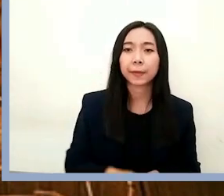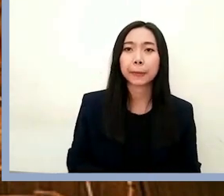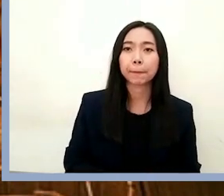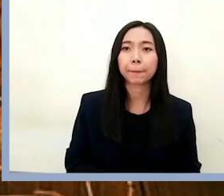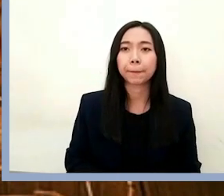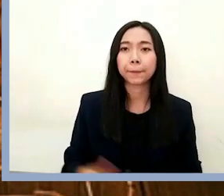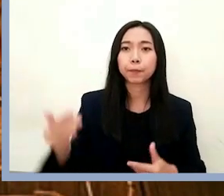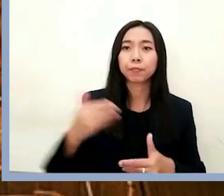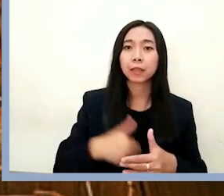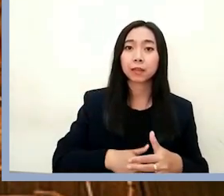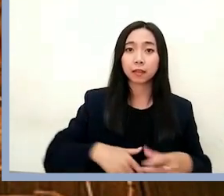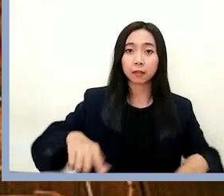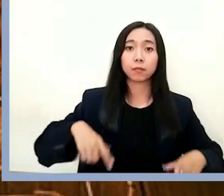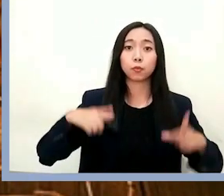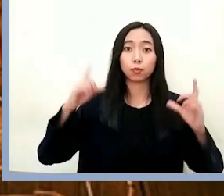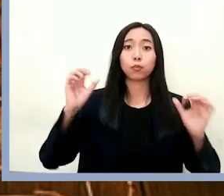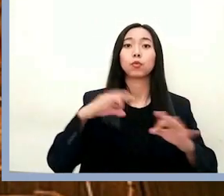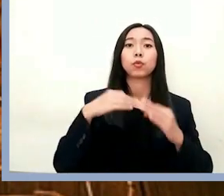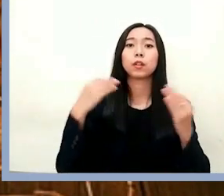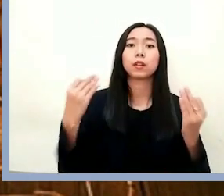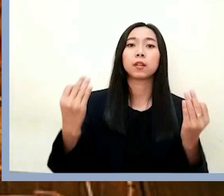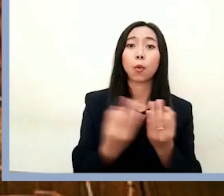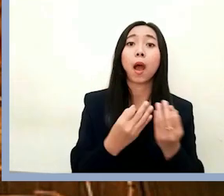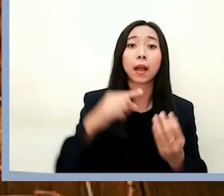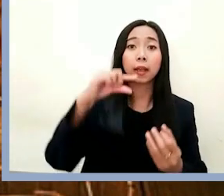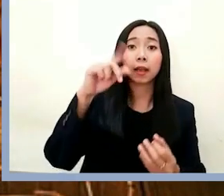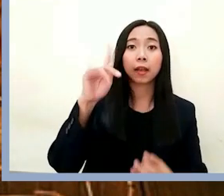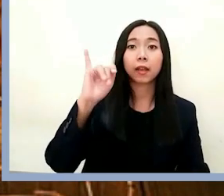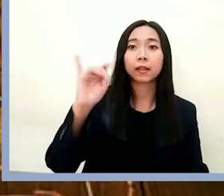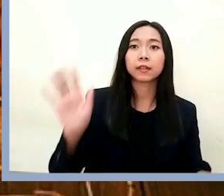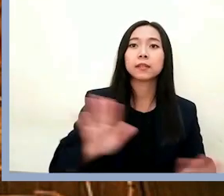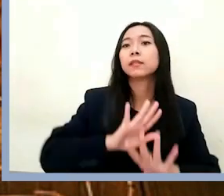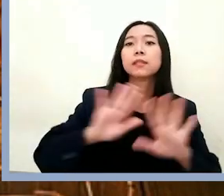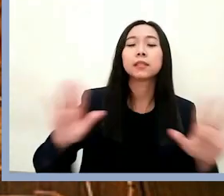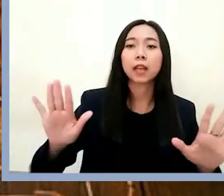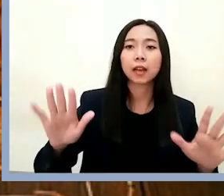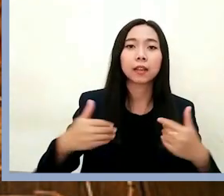di dalam tubuh atau keluarga GKI juga jangan diberikan